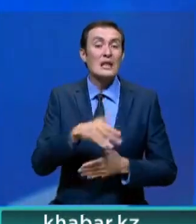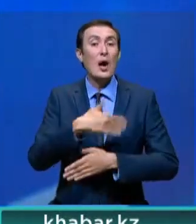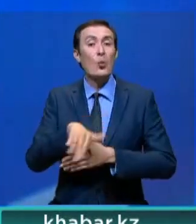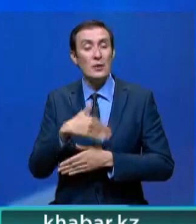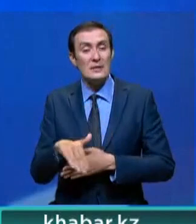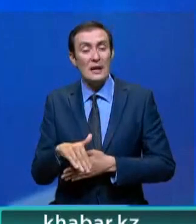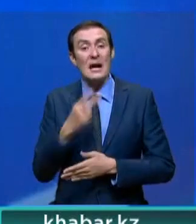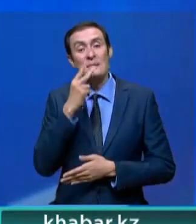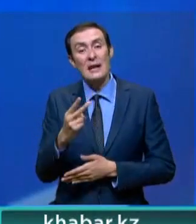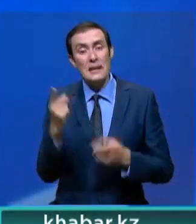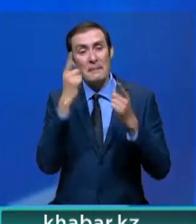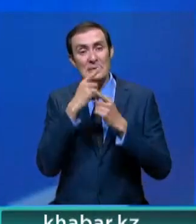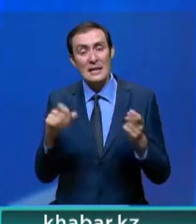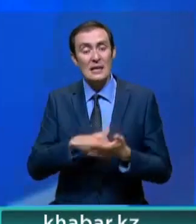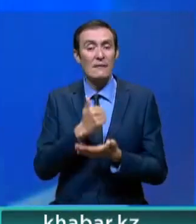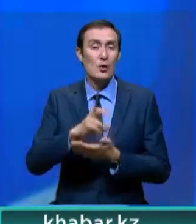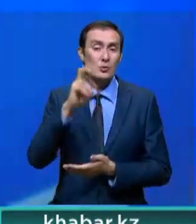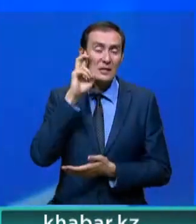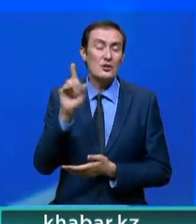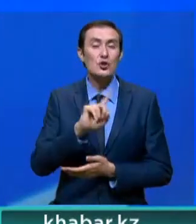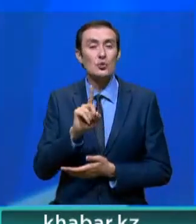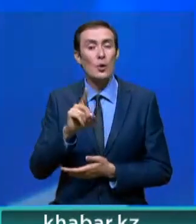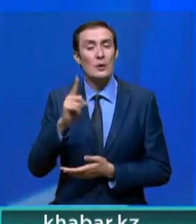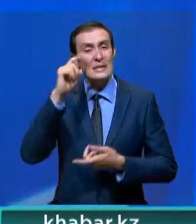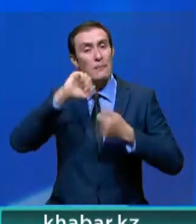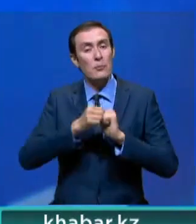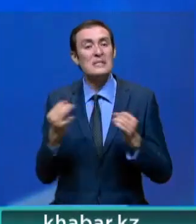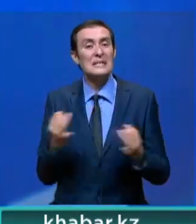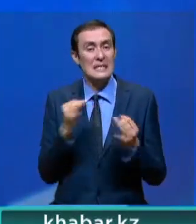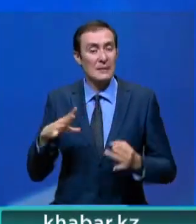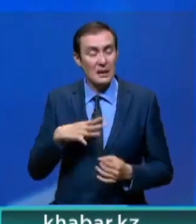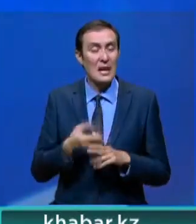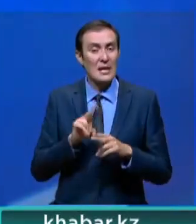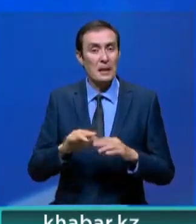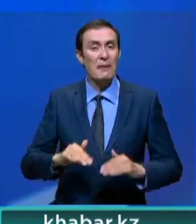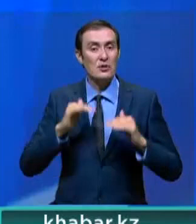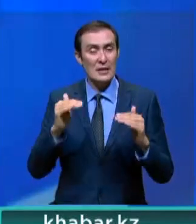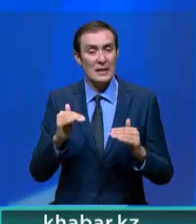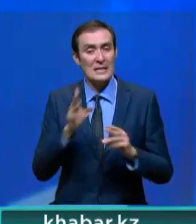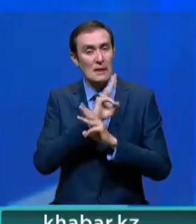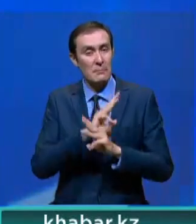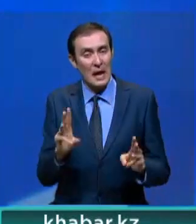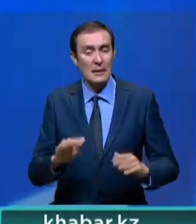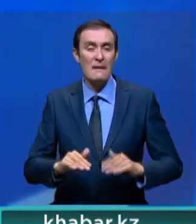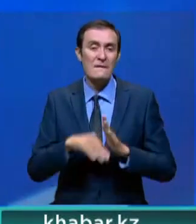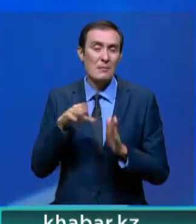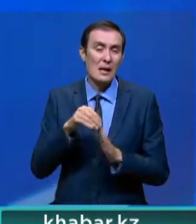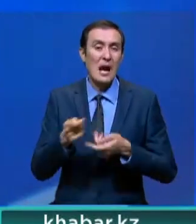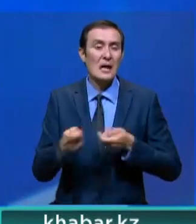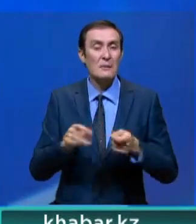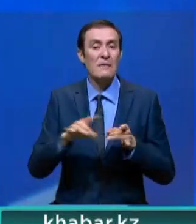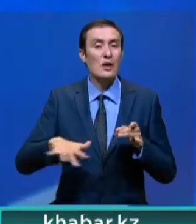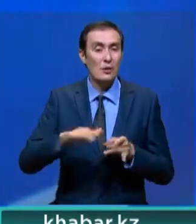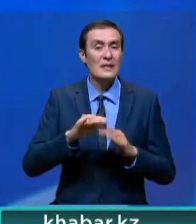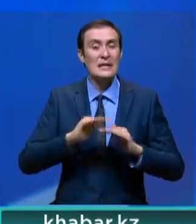улицах, осмотрели ли они послание и что им запомнилось. Это повышение МЗП, вероятные выборы акимов районов